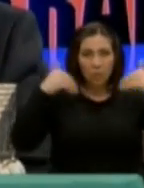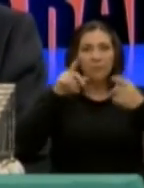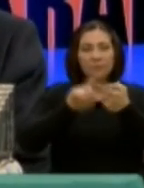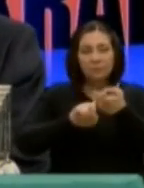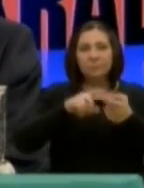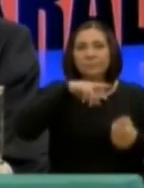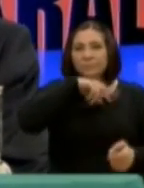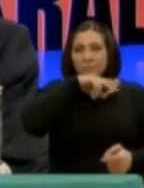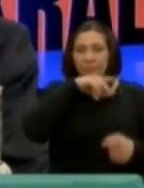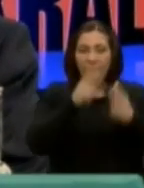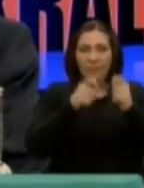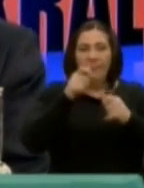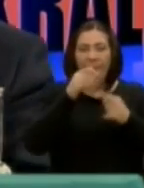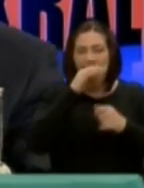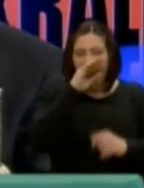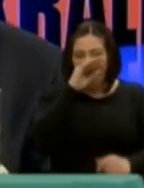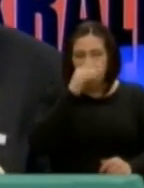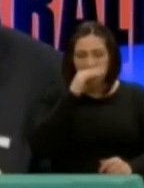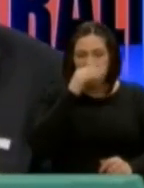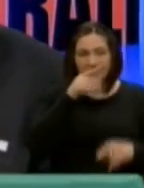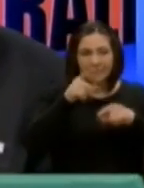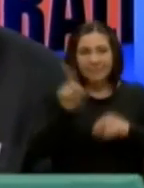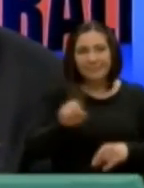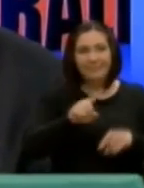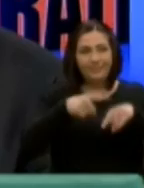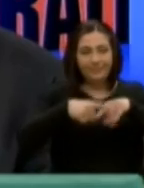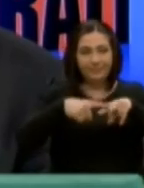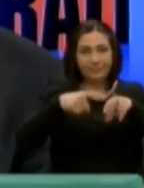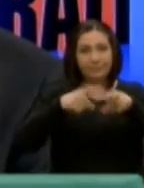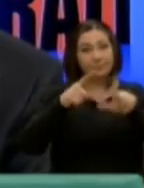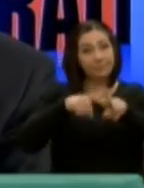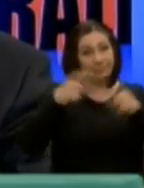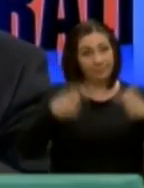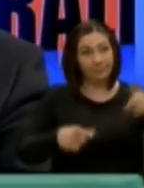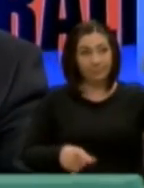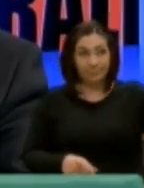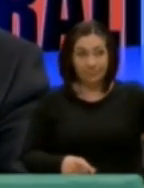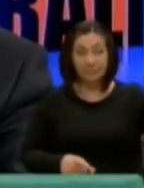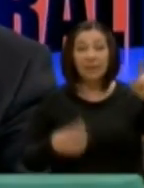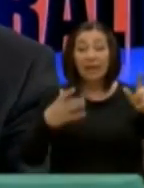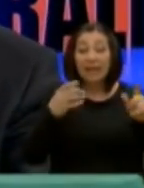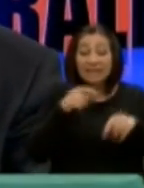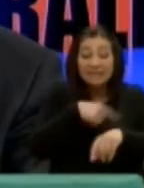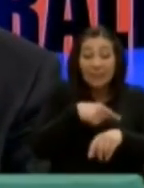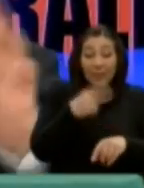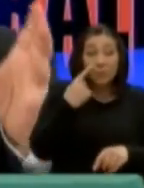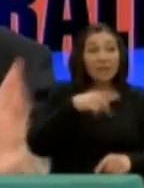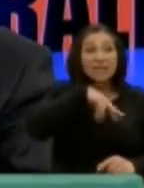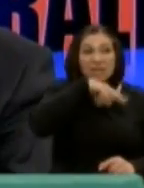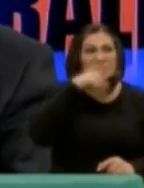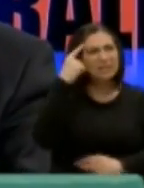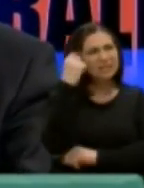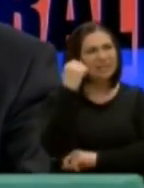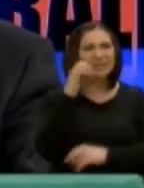yayla tereyağı yapıyoruz. Nerede orası? Keçi Harran, Urfa. Ha. Tabii bu yöresinde mevsiminde. Keçiler niye böyle inatçı olur,